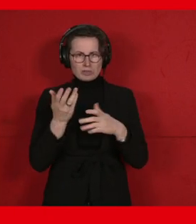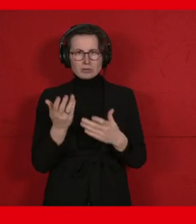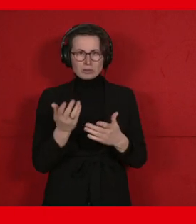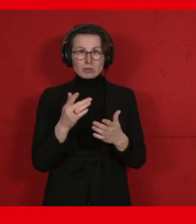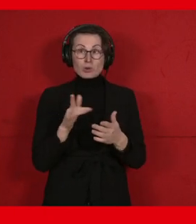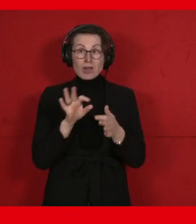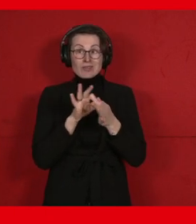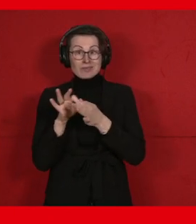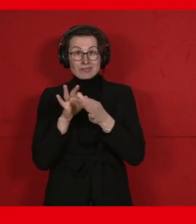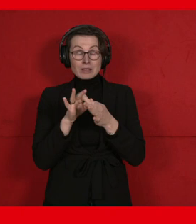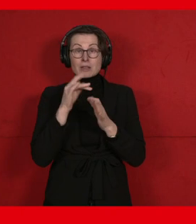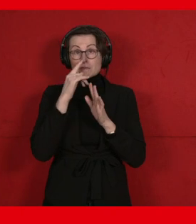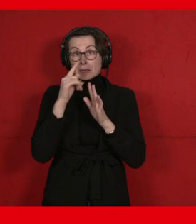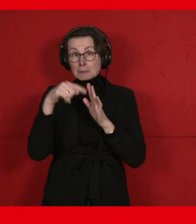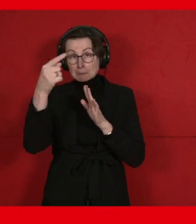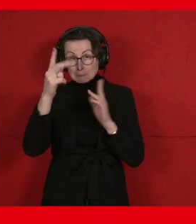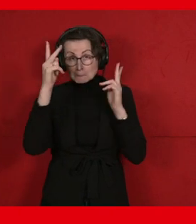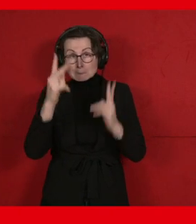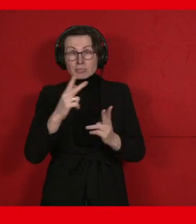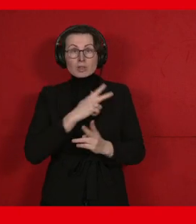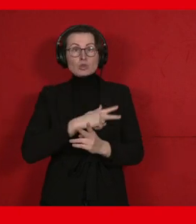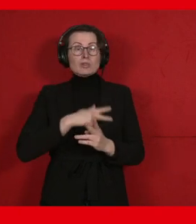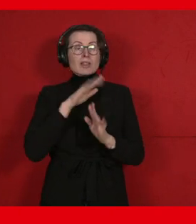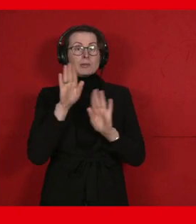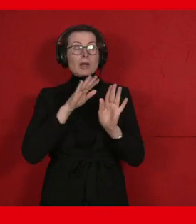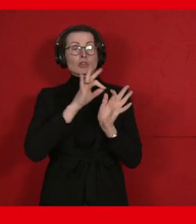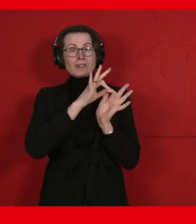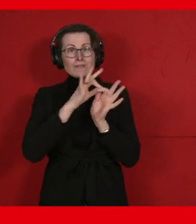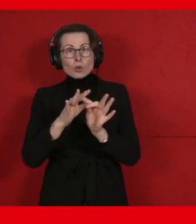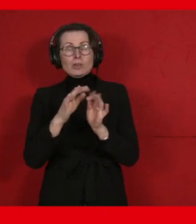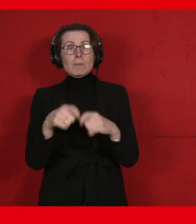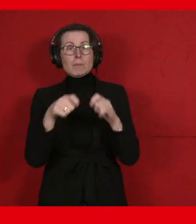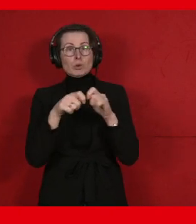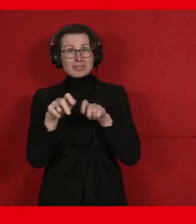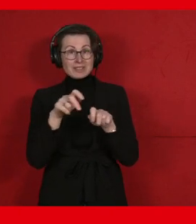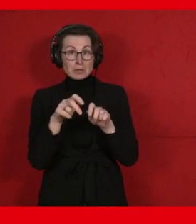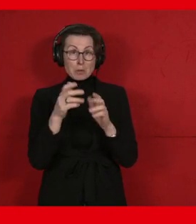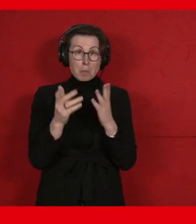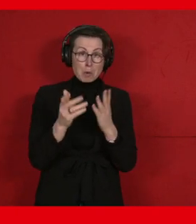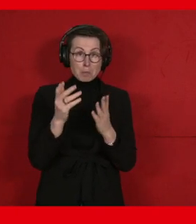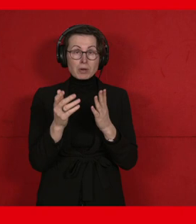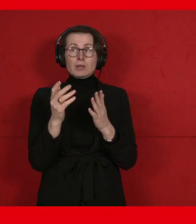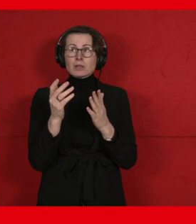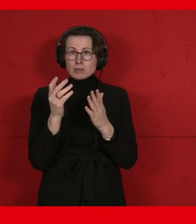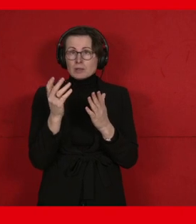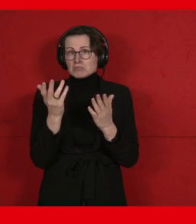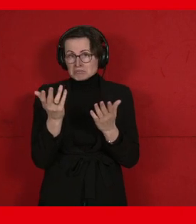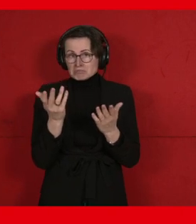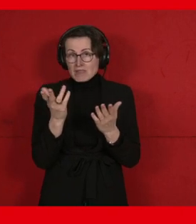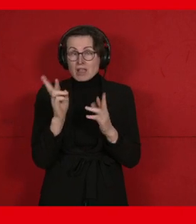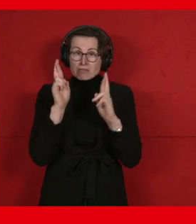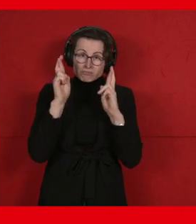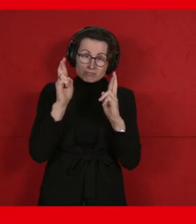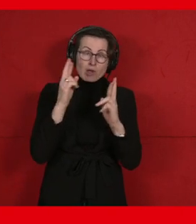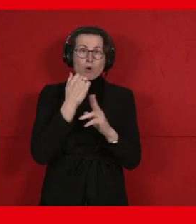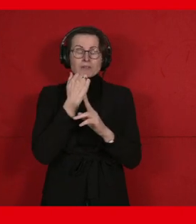verknüpft, wenn es denn dann zu einer sozialdemokratisch geführten Bundesregierung kommt und dann hoffentlich